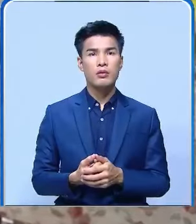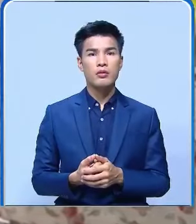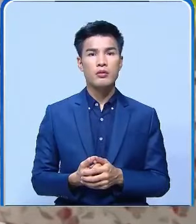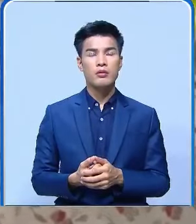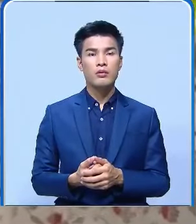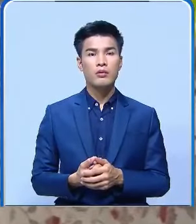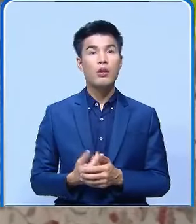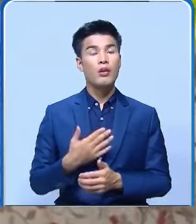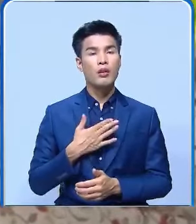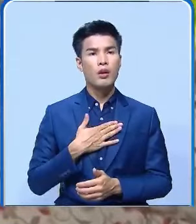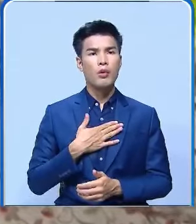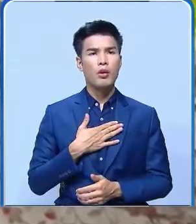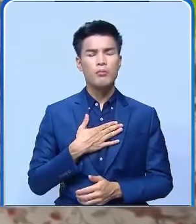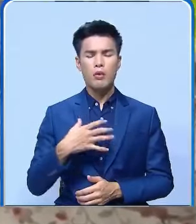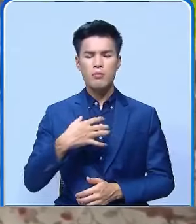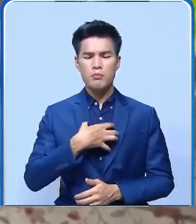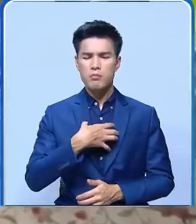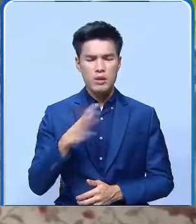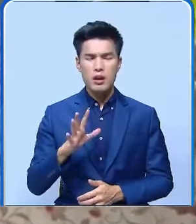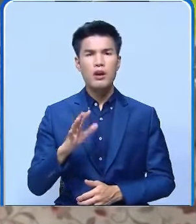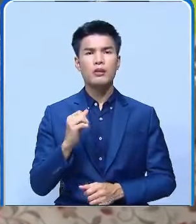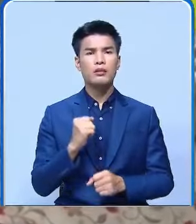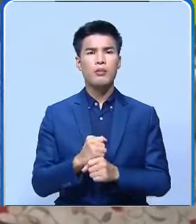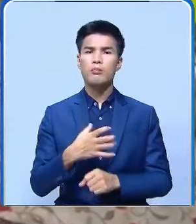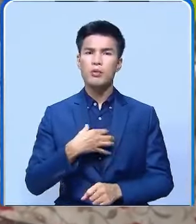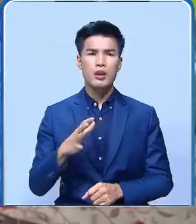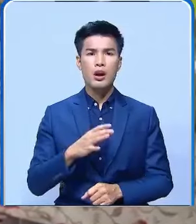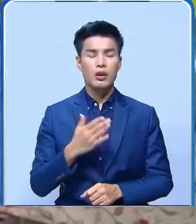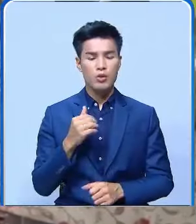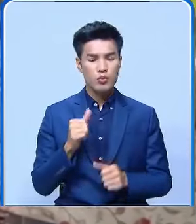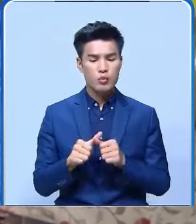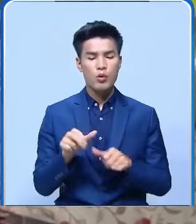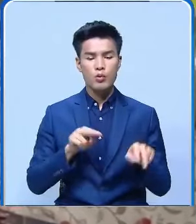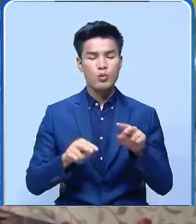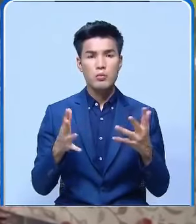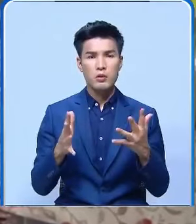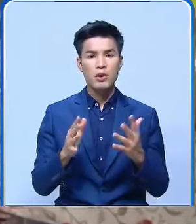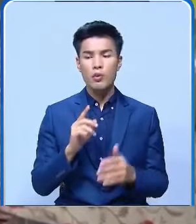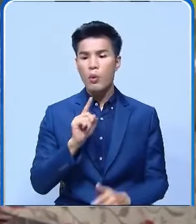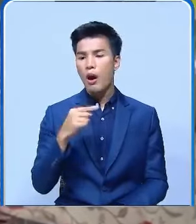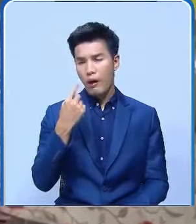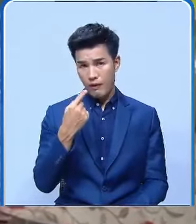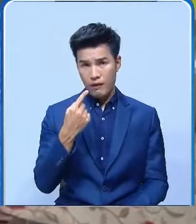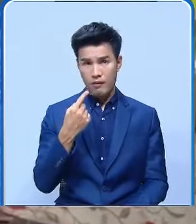ซึ่งเราก็ไม่อยากจะติดใจตรงนั้นหรอกเพราะว่าเราก็ไม่ได้อยู่ดูแลก็ไม่รู้จะช่วยใครได้ตรงนี้นะ